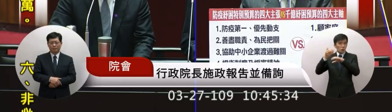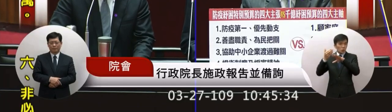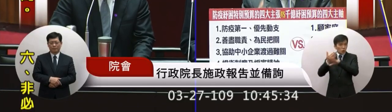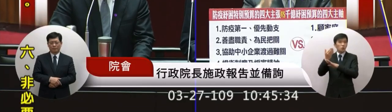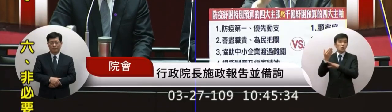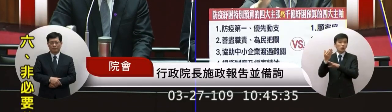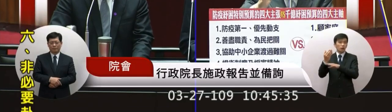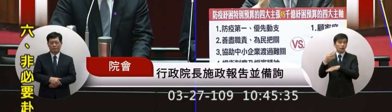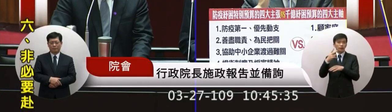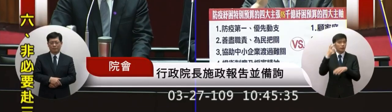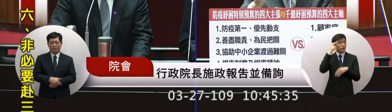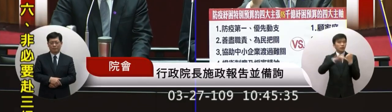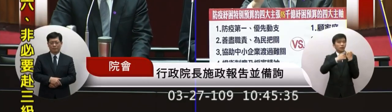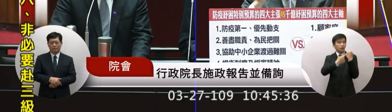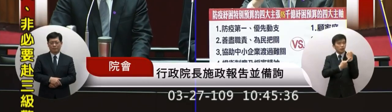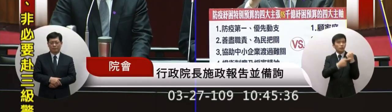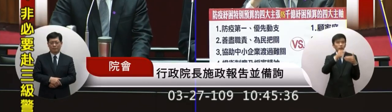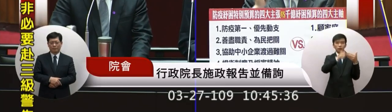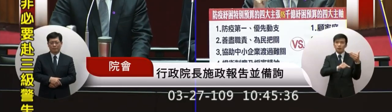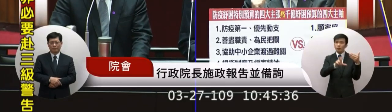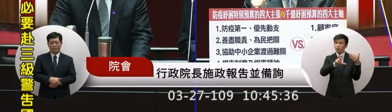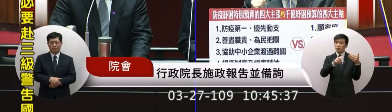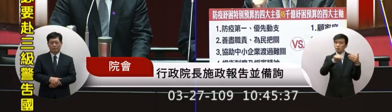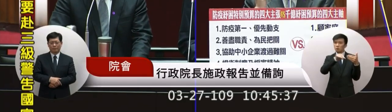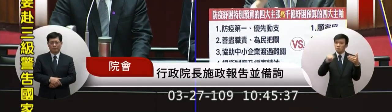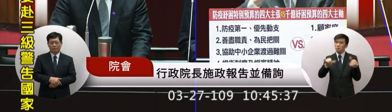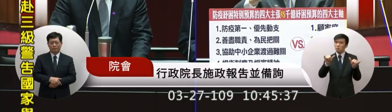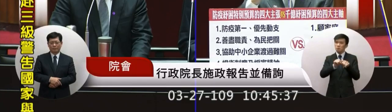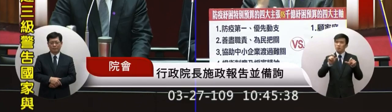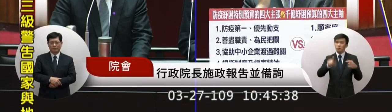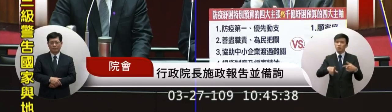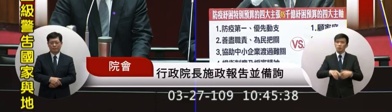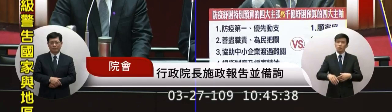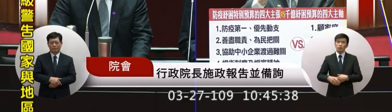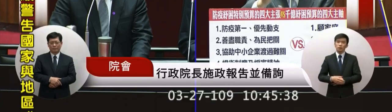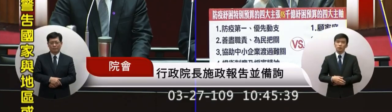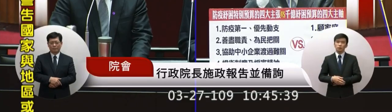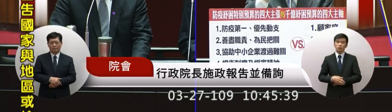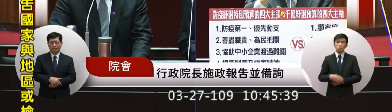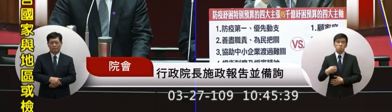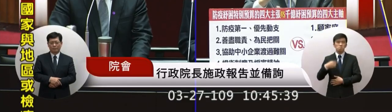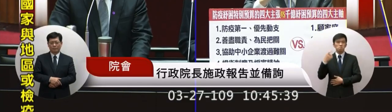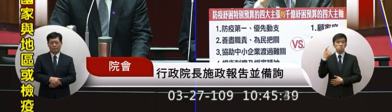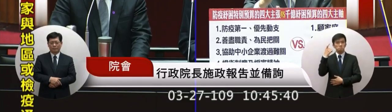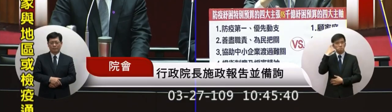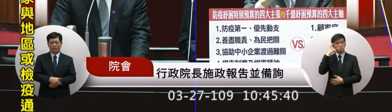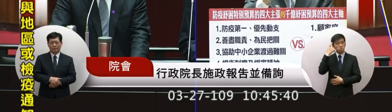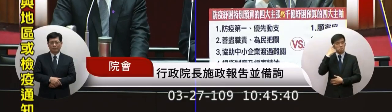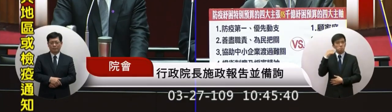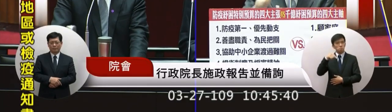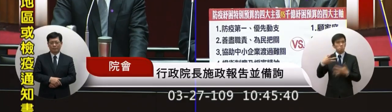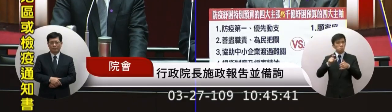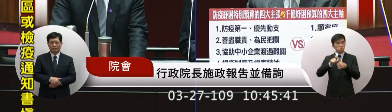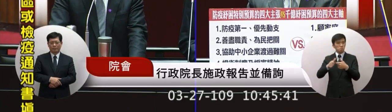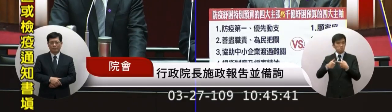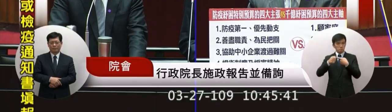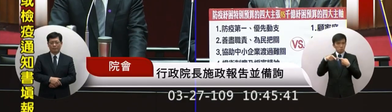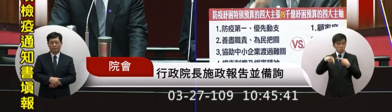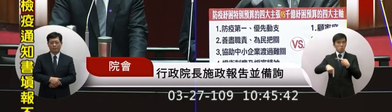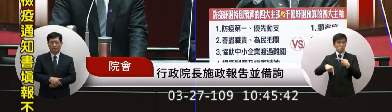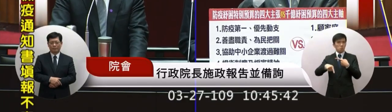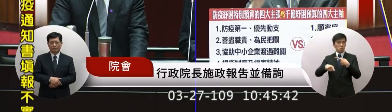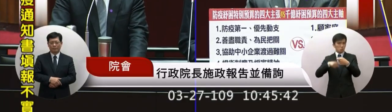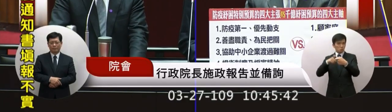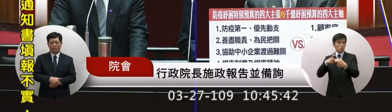法70条有所出入啦。这是我感觉第一应该爱去坚持的原